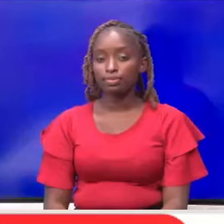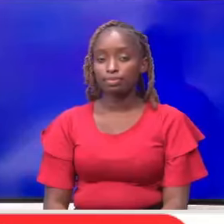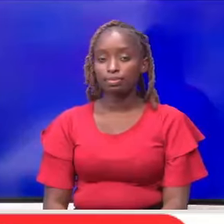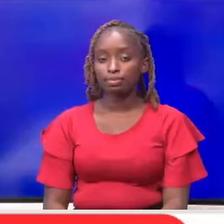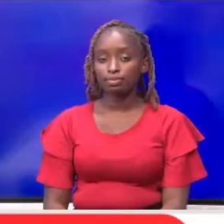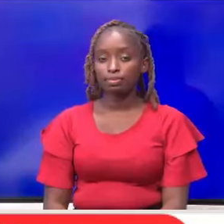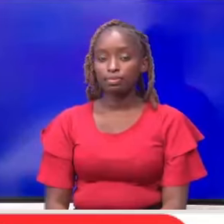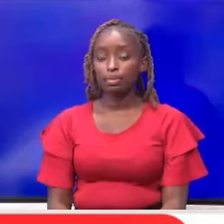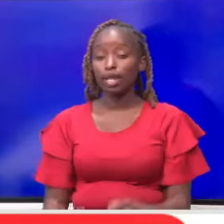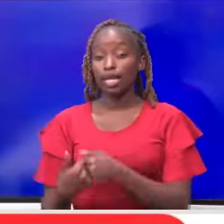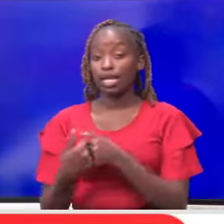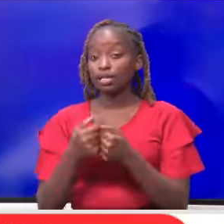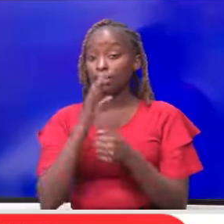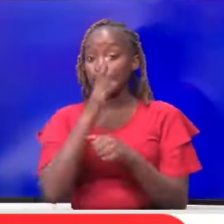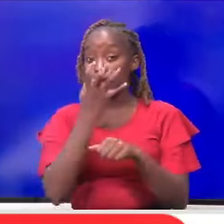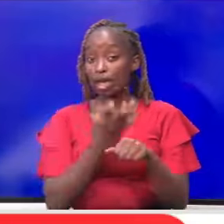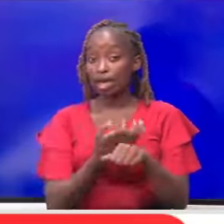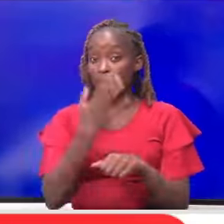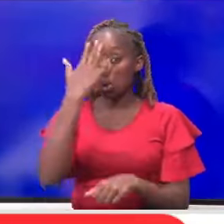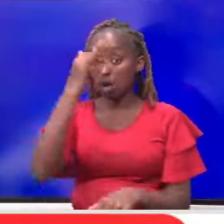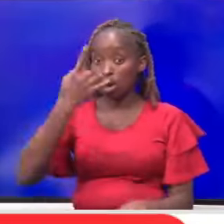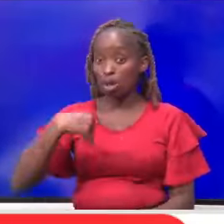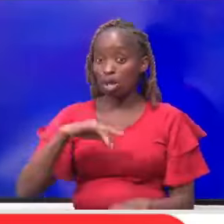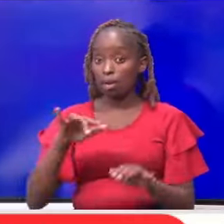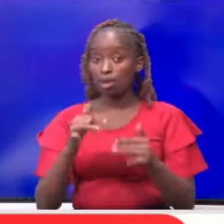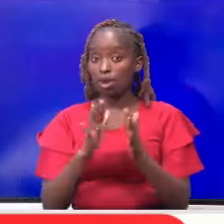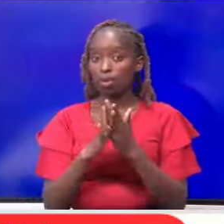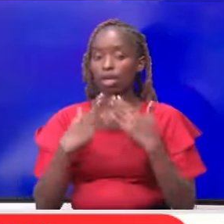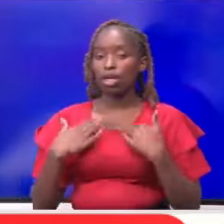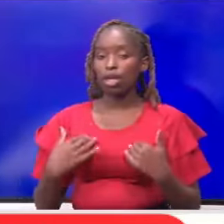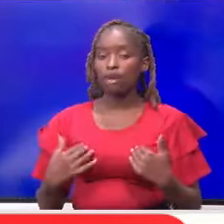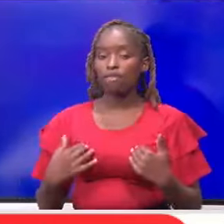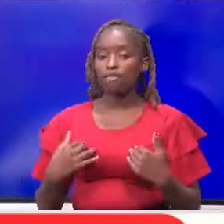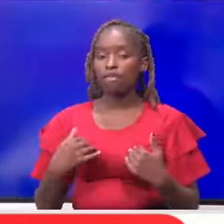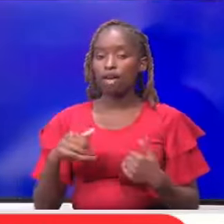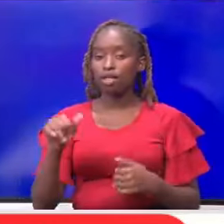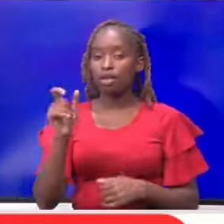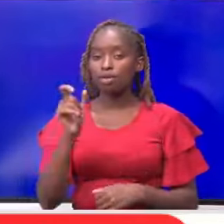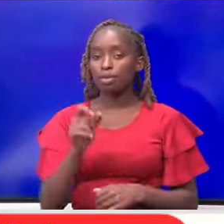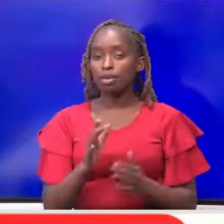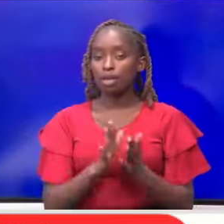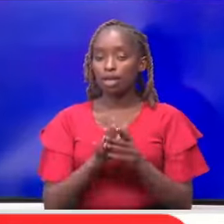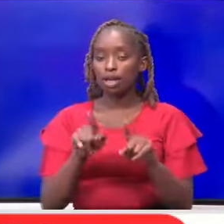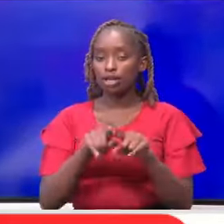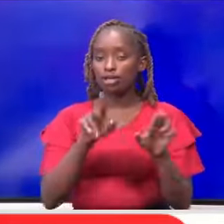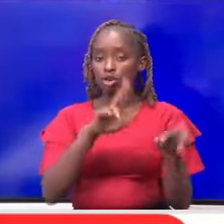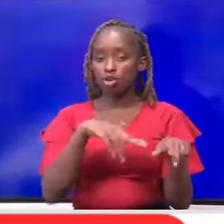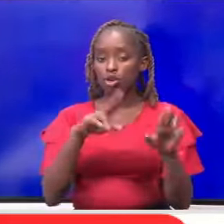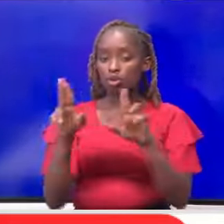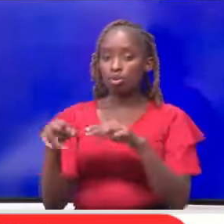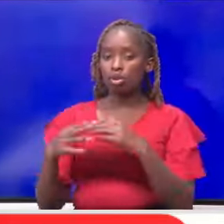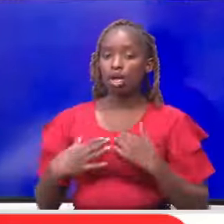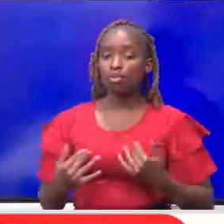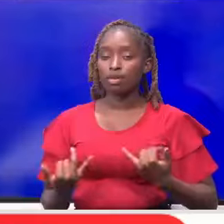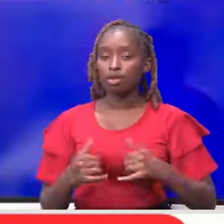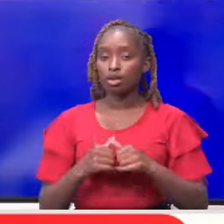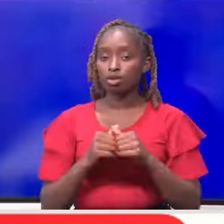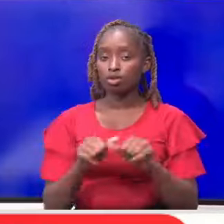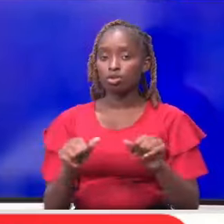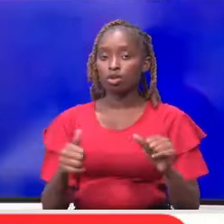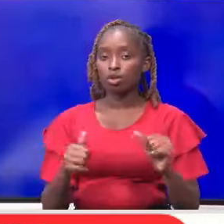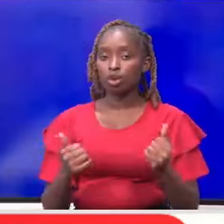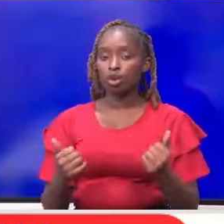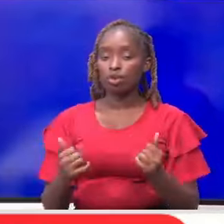Game imekuwa ngumu kwa sababu tulikuwa tunacheza na bingwa mtetezi, na kama kawaida bingwa mtetezi si rahisi kucheza na yeye,